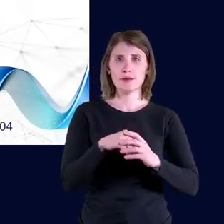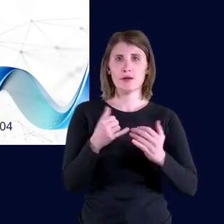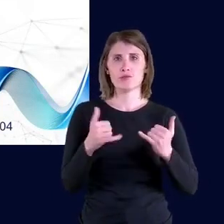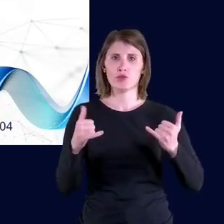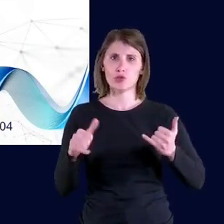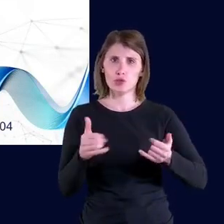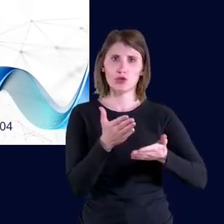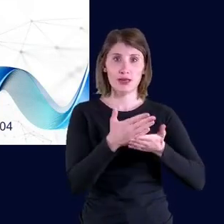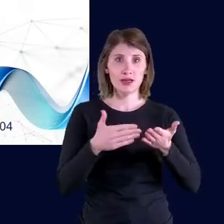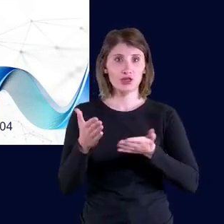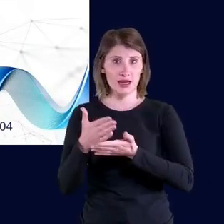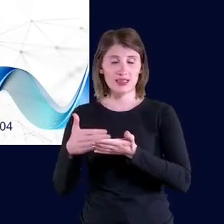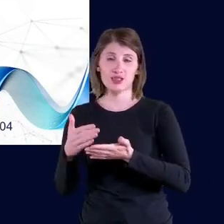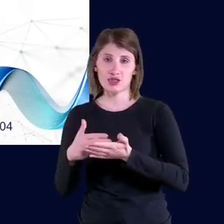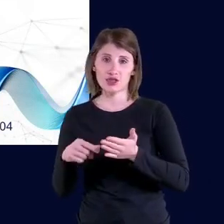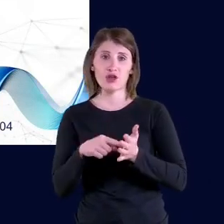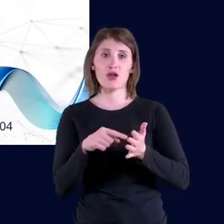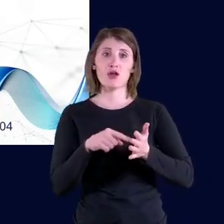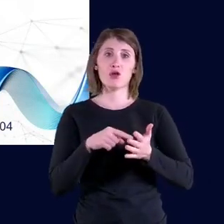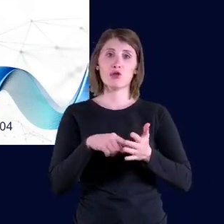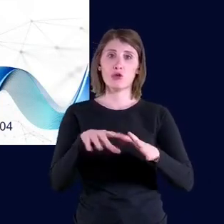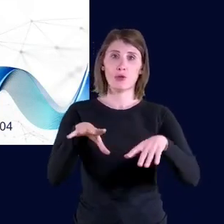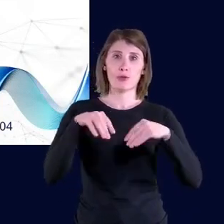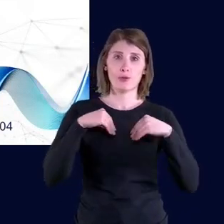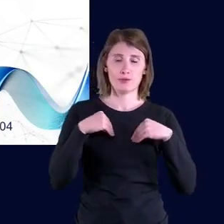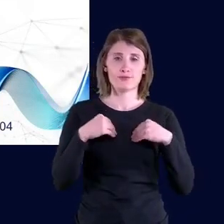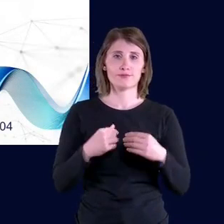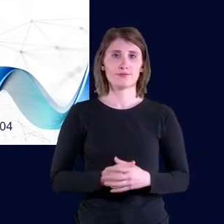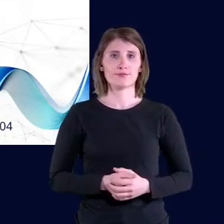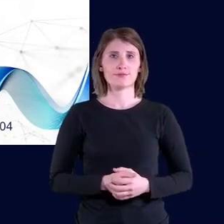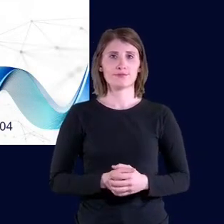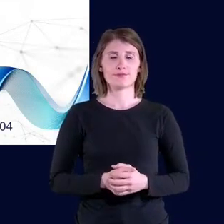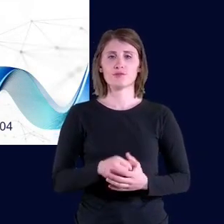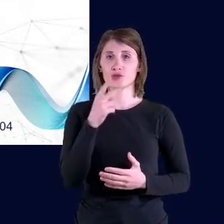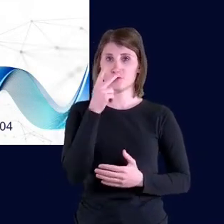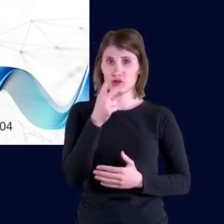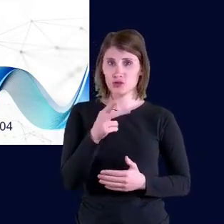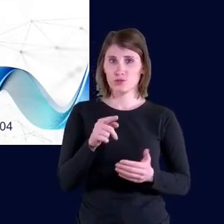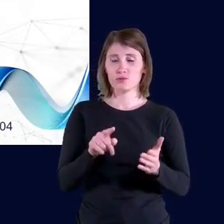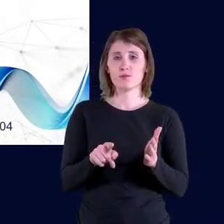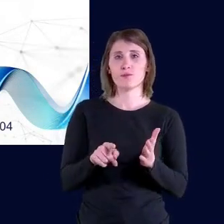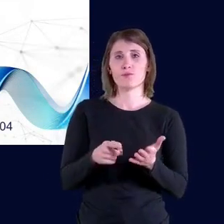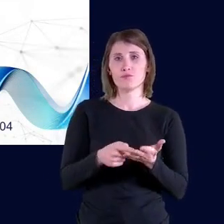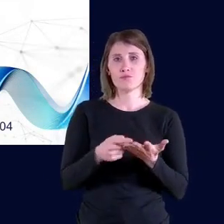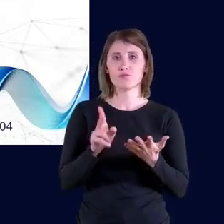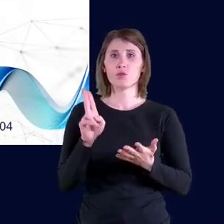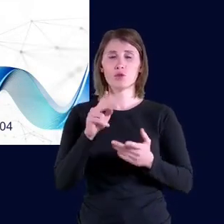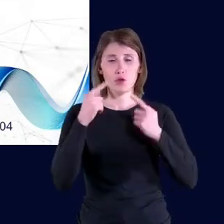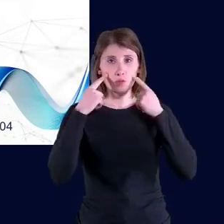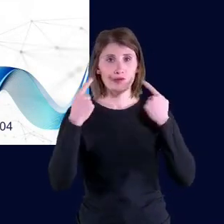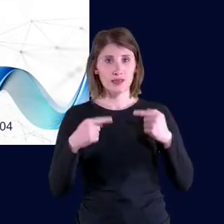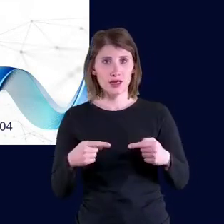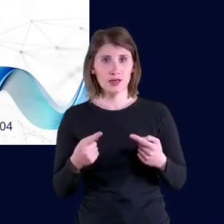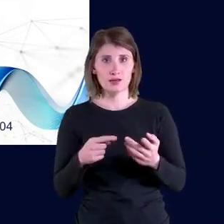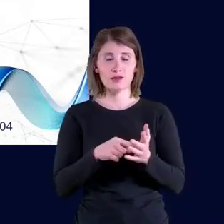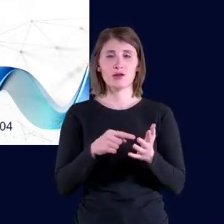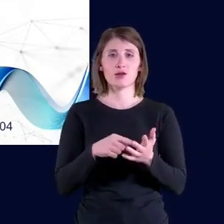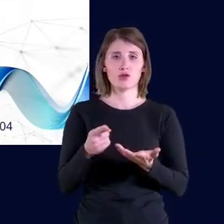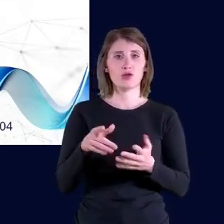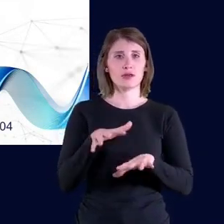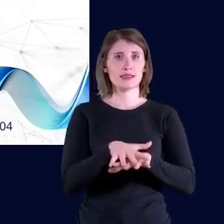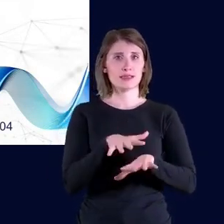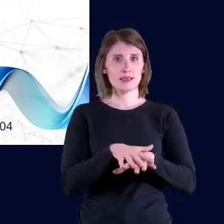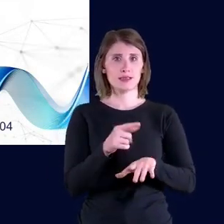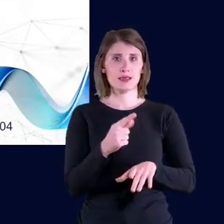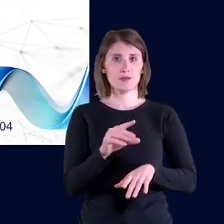składowymi został zaimplementowany czyli piecze nad całym procesem digitalizacji sprawuje